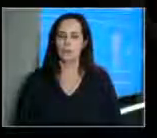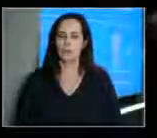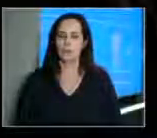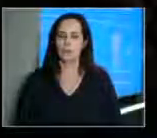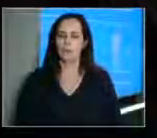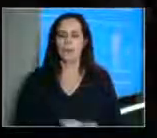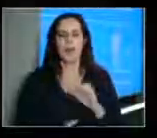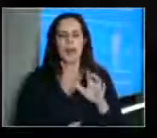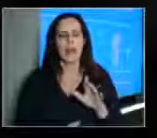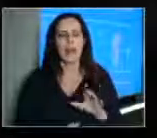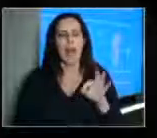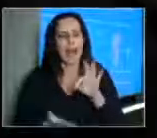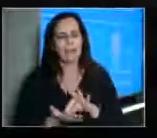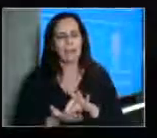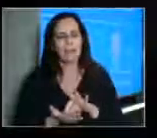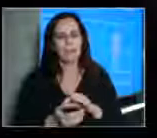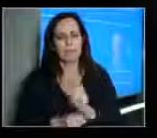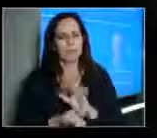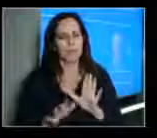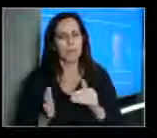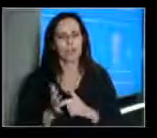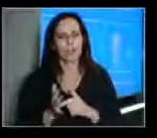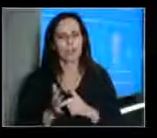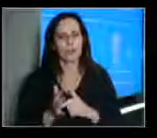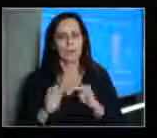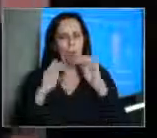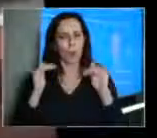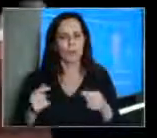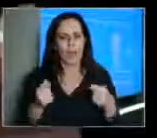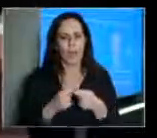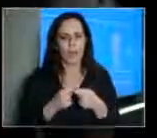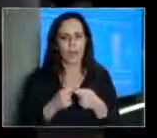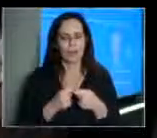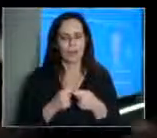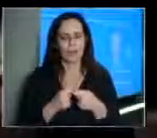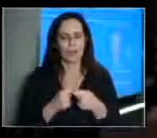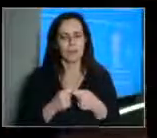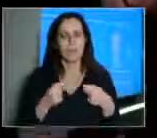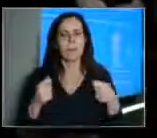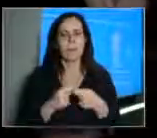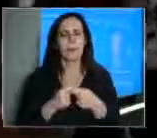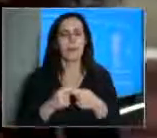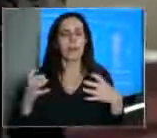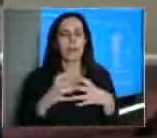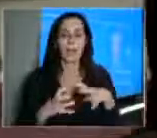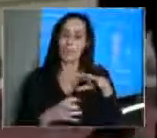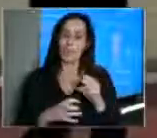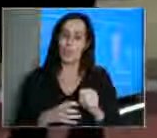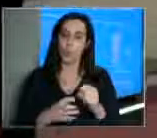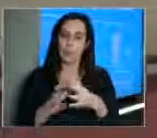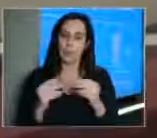הרגעים שאנחנו פחות רלוונטיים מבחינת יחידה לאיתור נעדרים, או